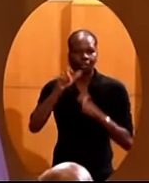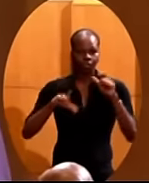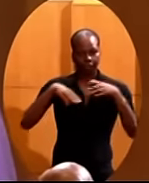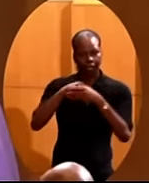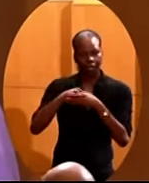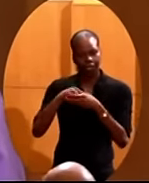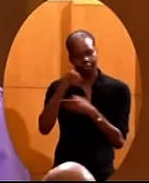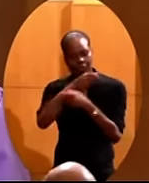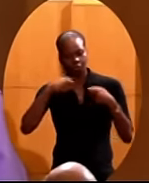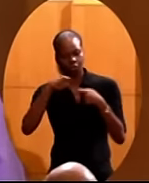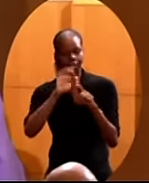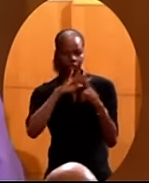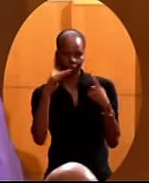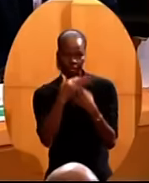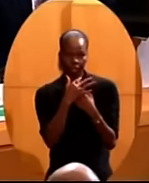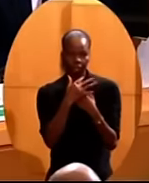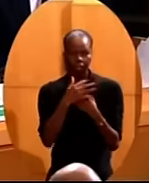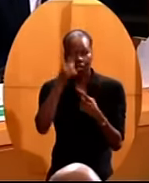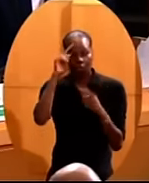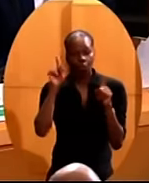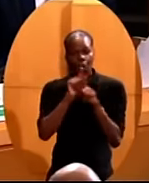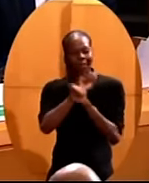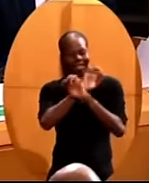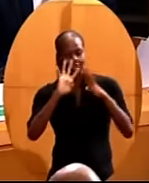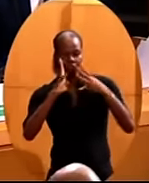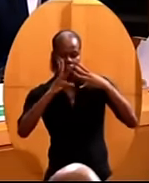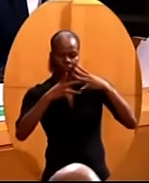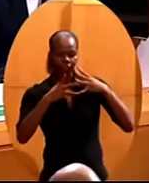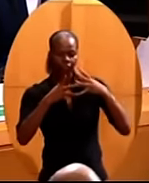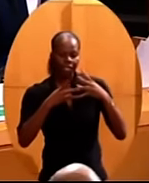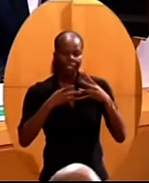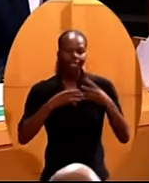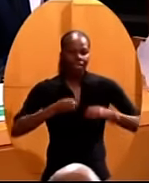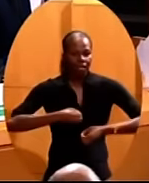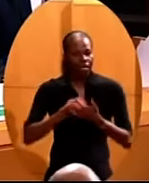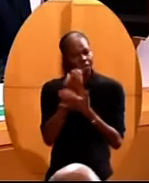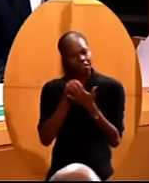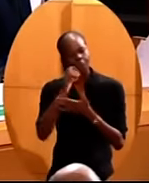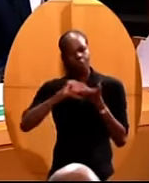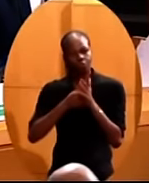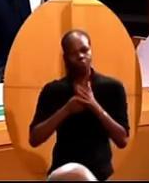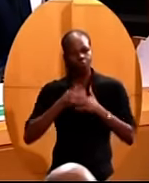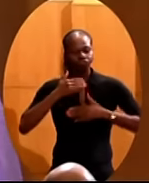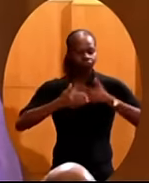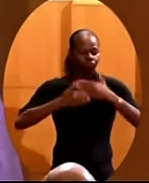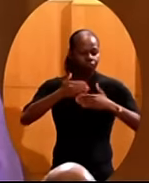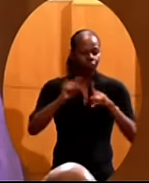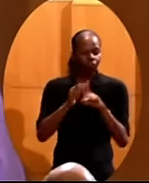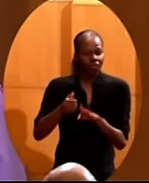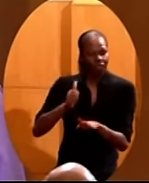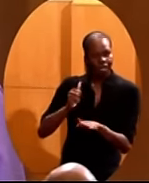sociaux pour quand toute transparence vous faire part des avancés des freins des